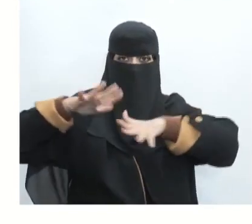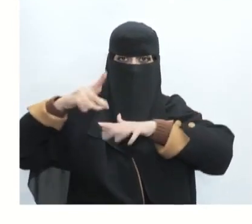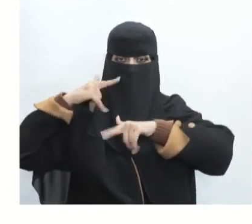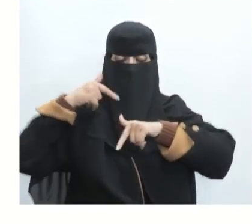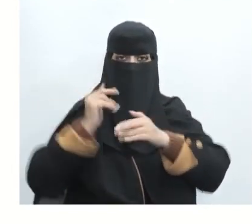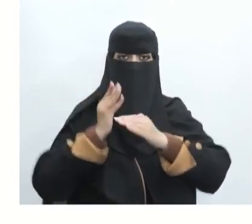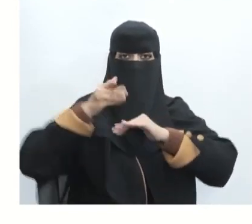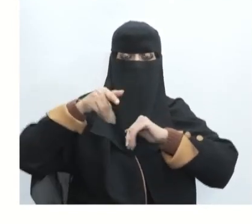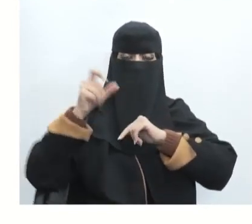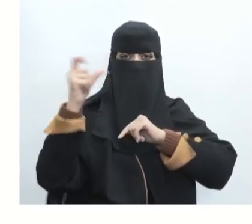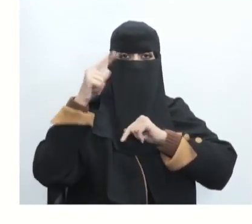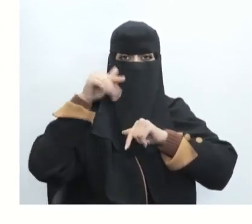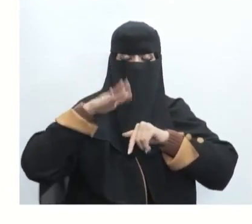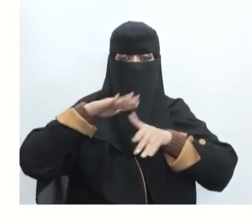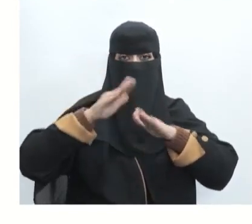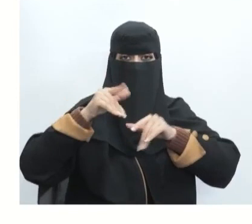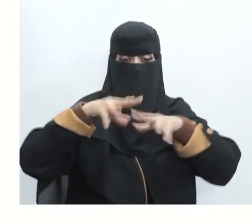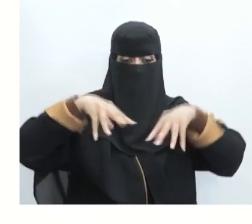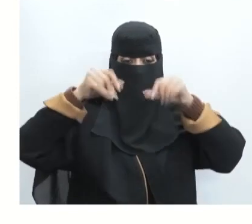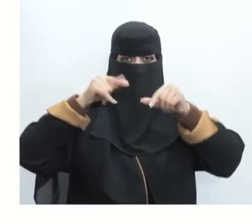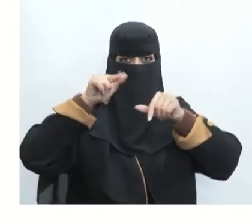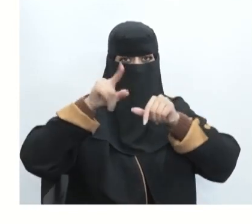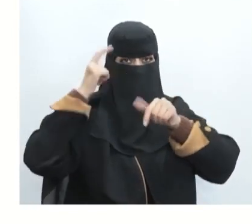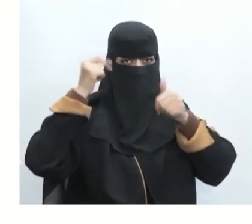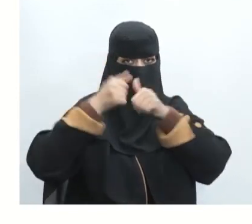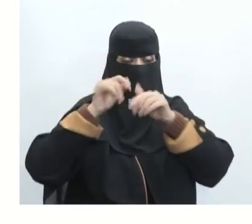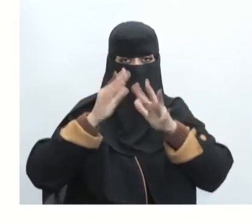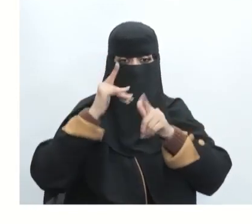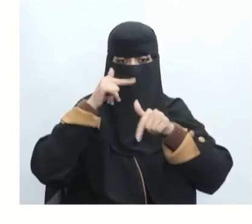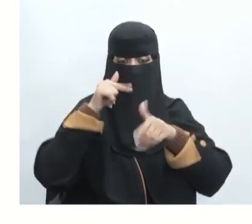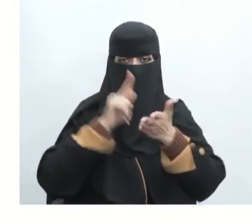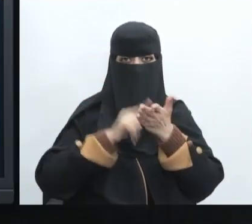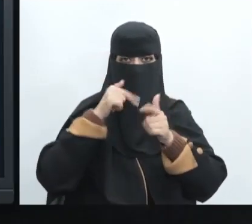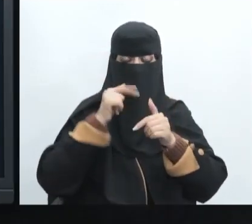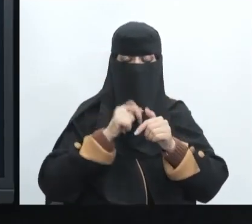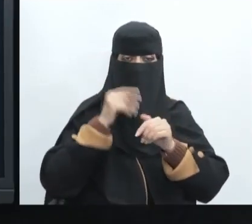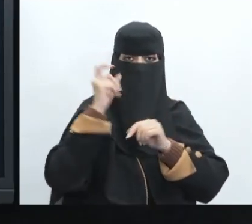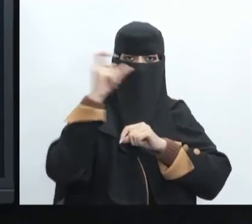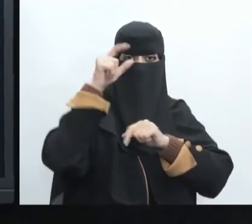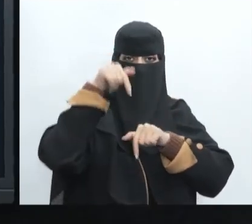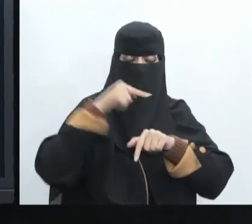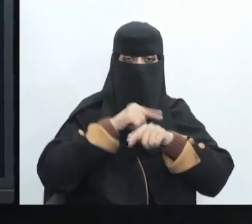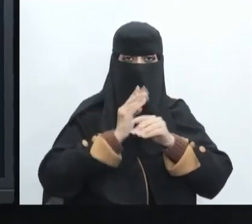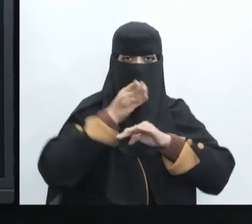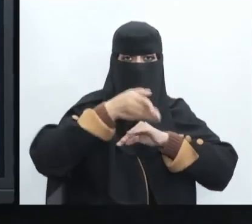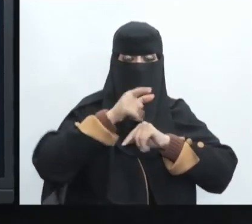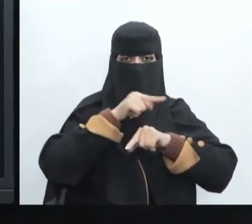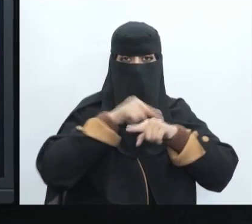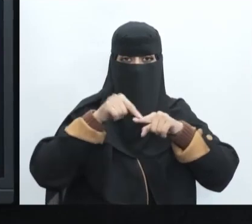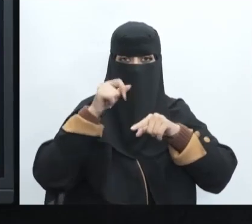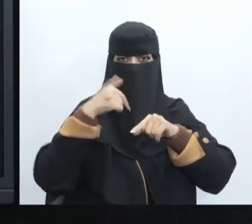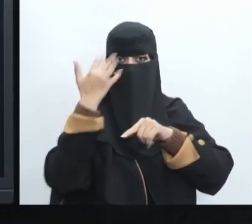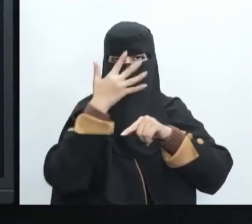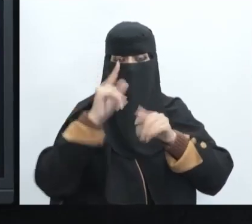ودخول الاسلام الى افريقيا برا كما تعلمون ابناء وبنات الطلاب ان الاسلام دخل الى افريقيا في